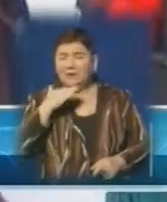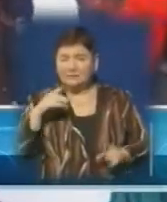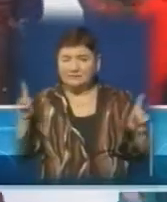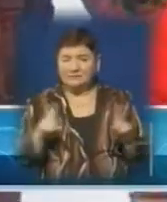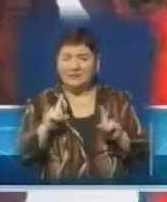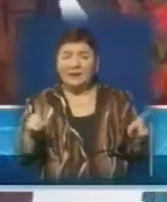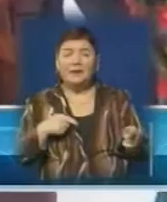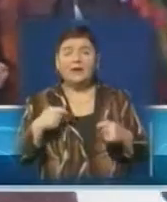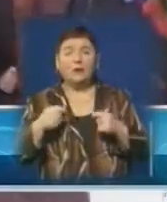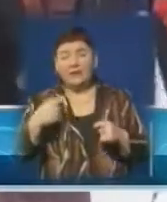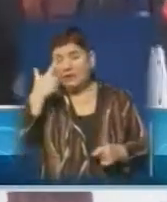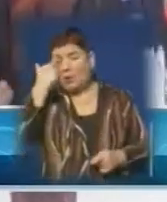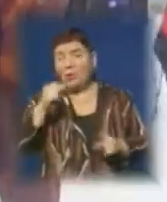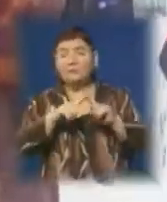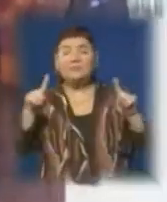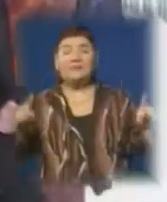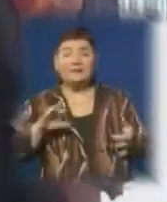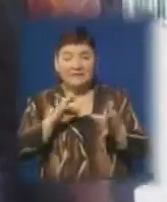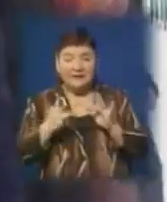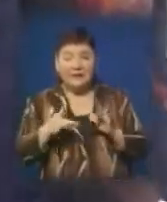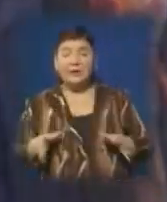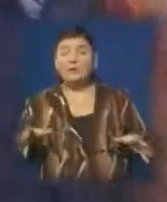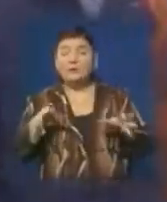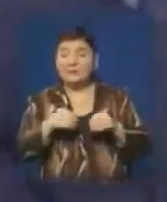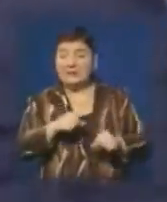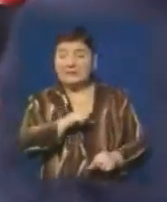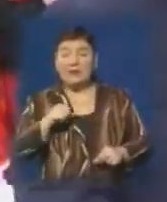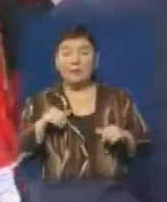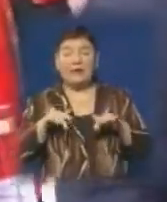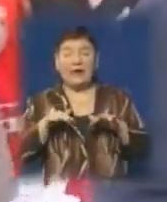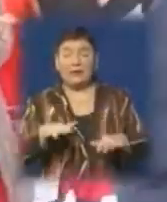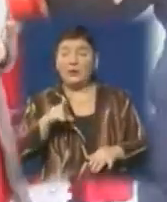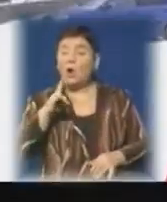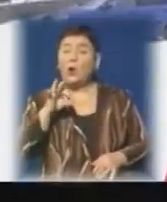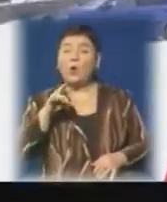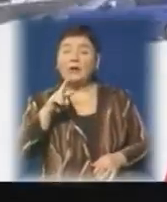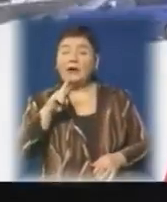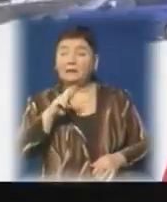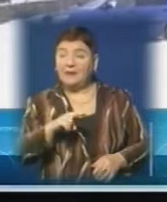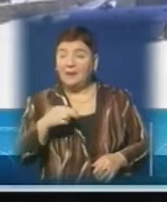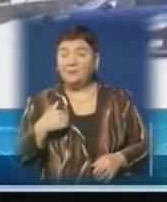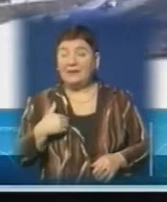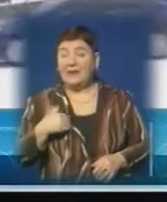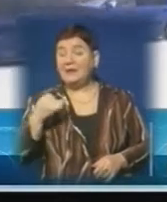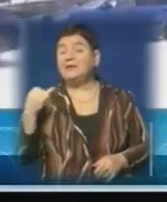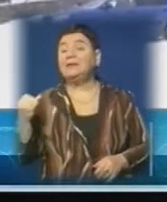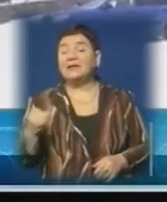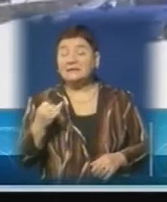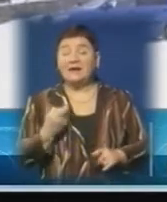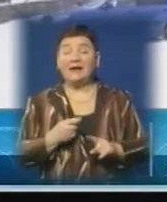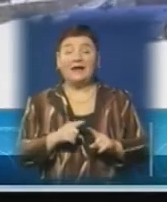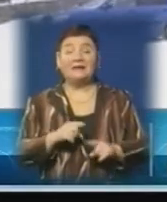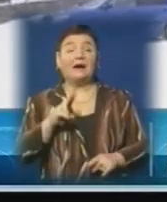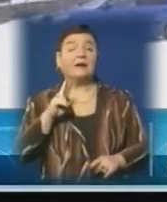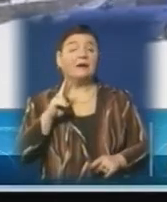чоловік відреагував на оголошення в соціальній мережі і долучився до самодіяльної коляди. И, безусловно, мне стало интересно это, прежде всего,